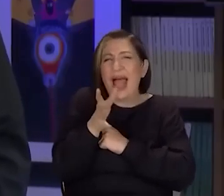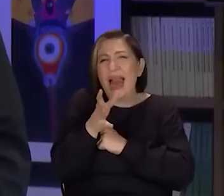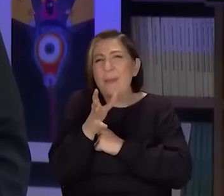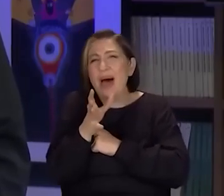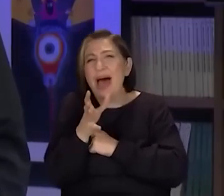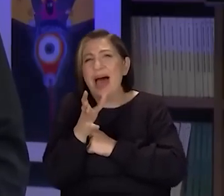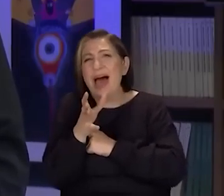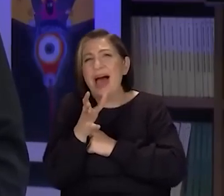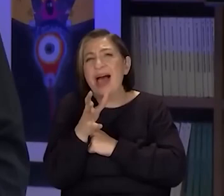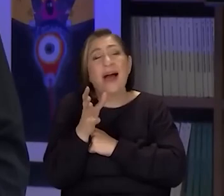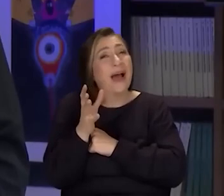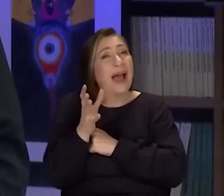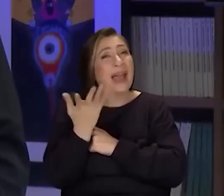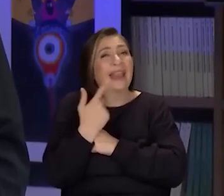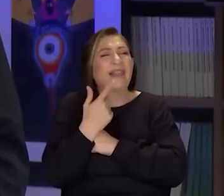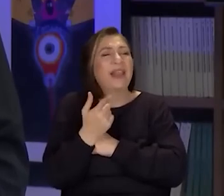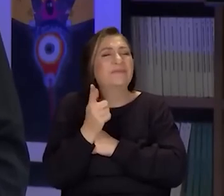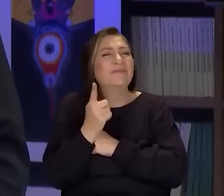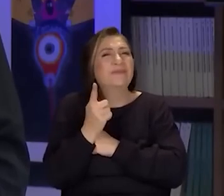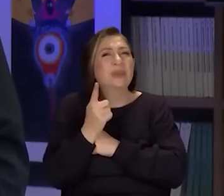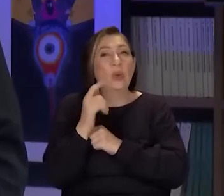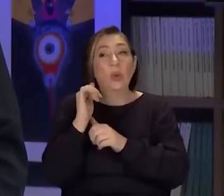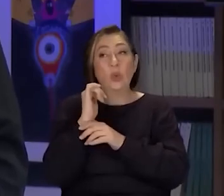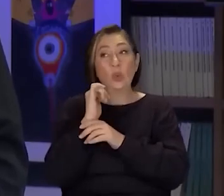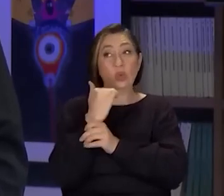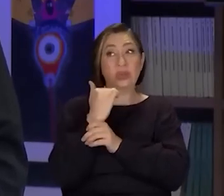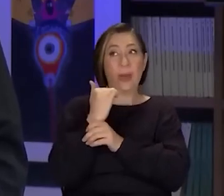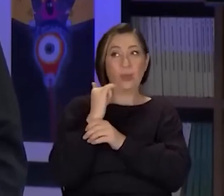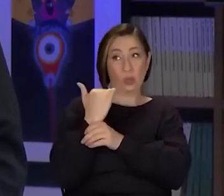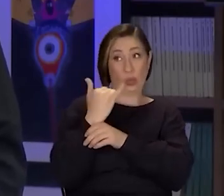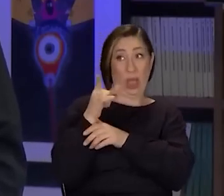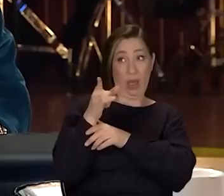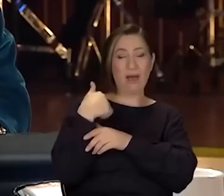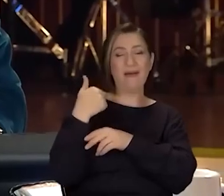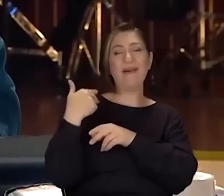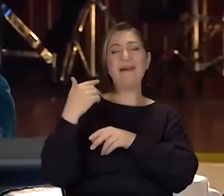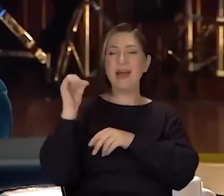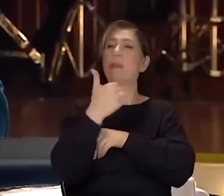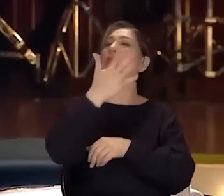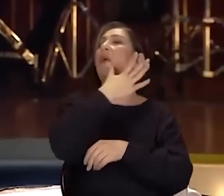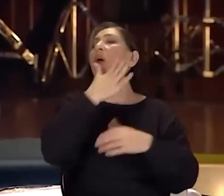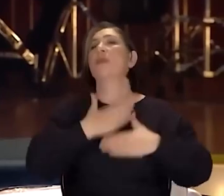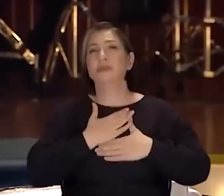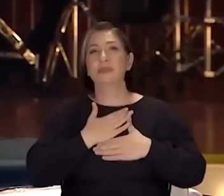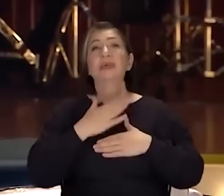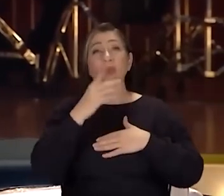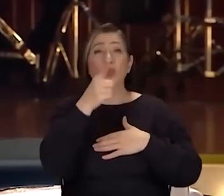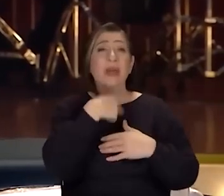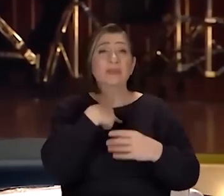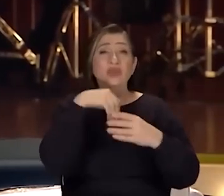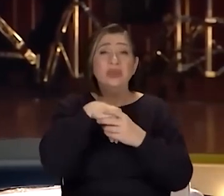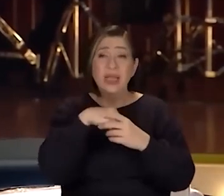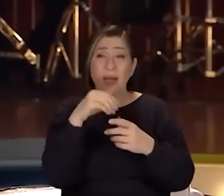ya. Ne denir ona? Ustamın kıymetini biliyorum diyelim. Ya evet, bu da benim için de zor. Şimdi bu